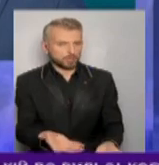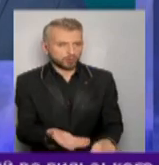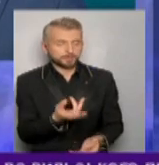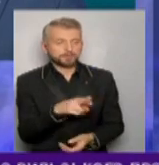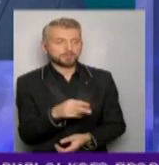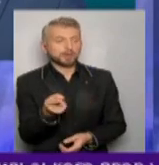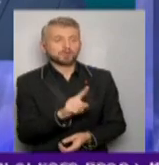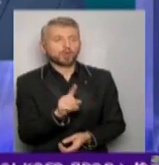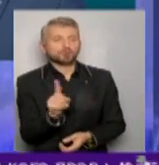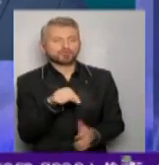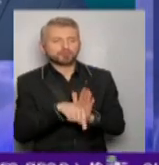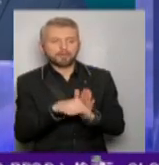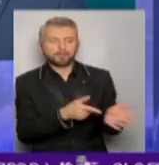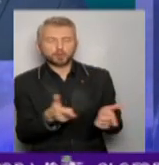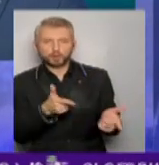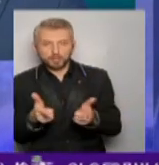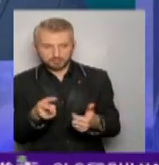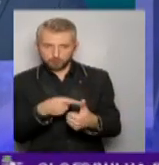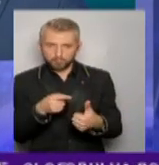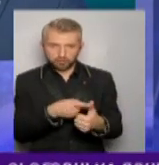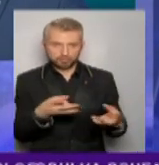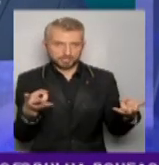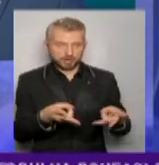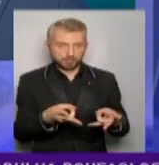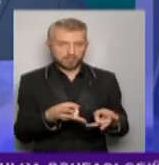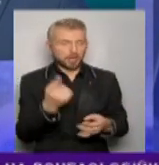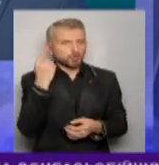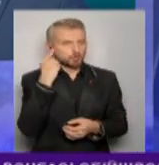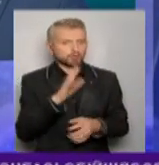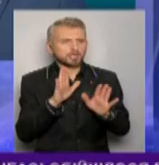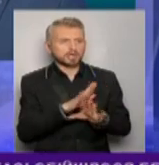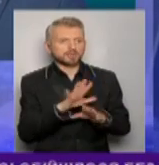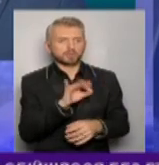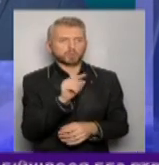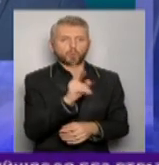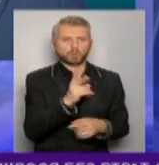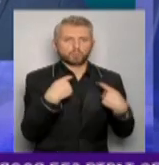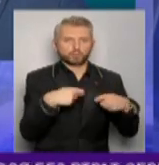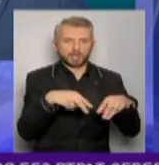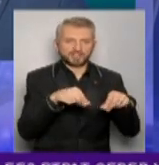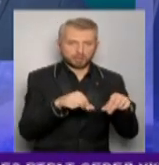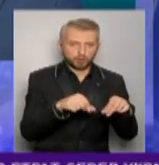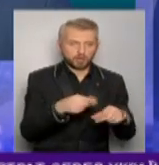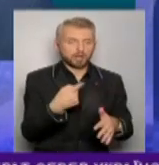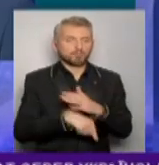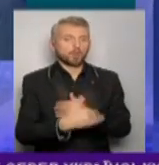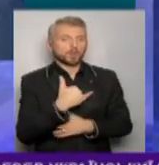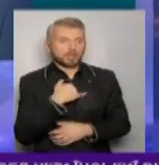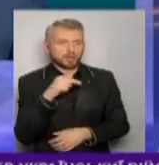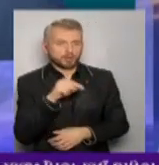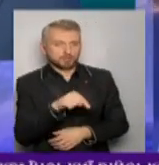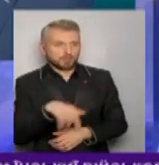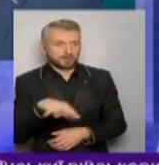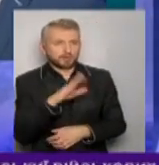цього що таке означає підготуватися? По-перше, треба думати не тільки про того, хто продає землю, бо в нас будуть тут всі